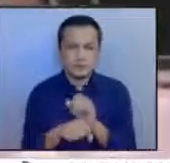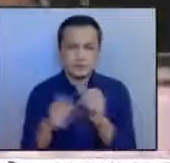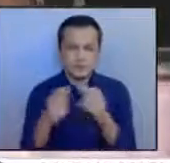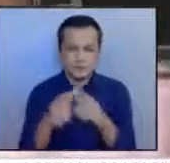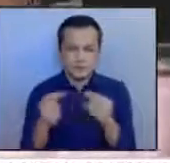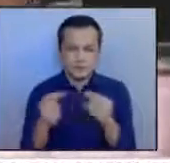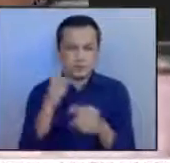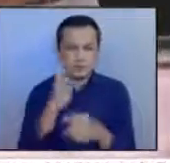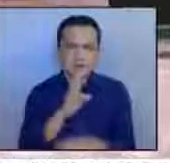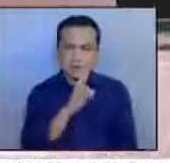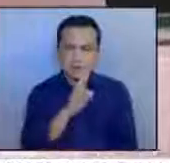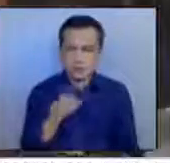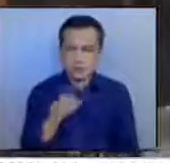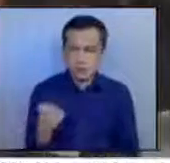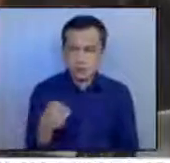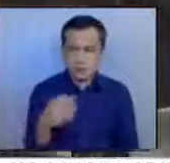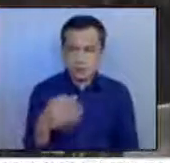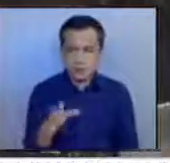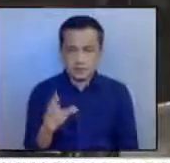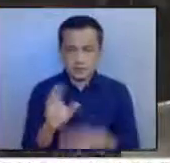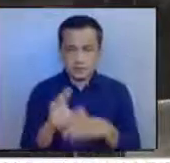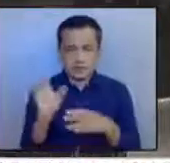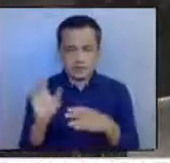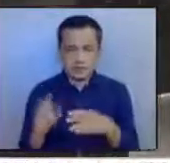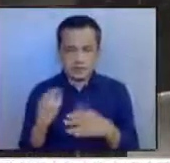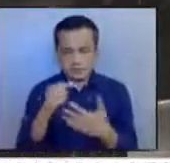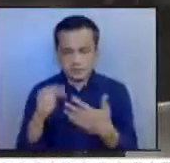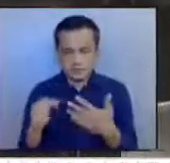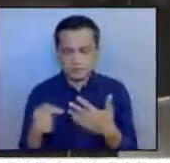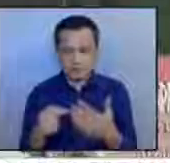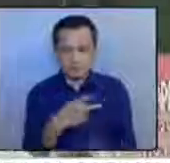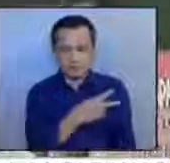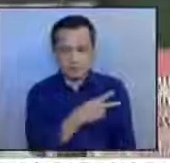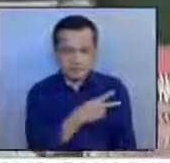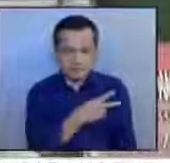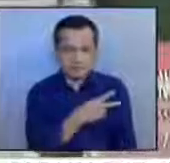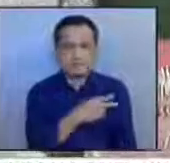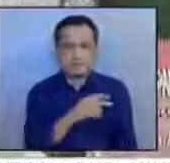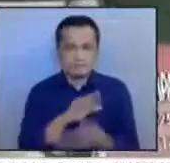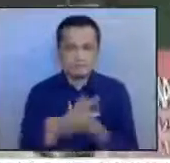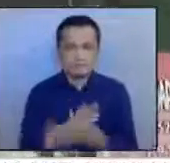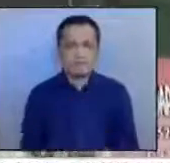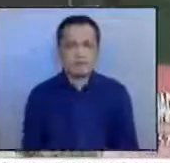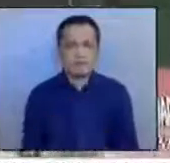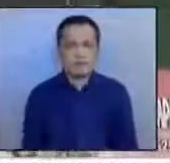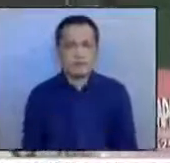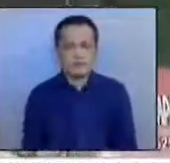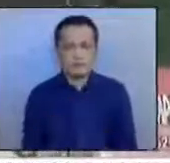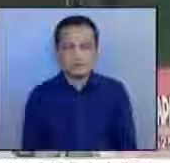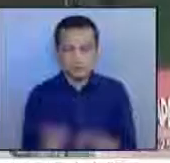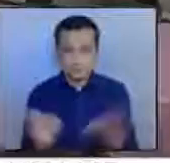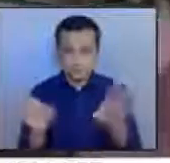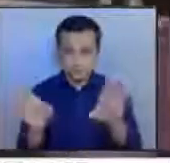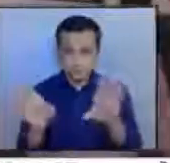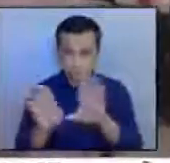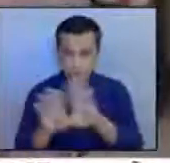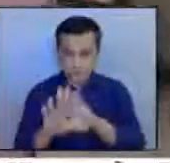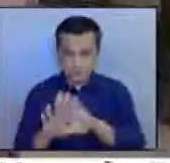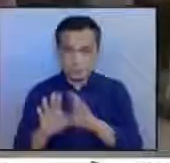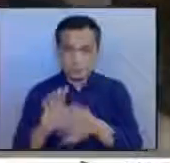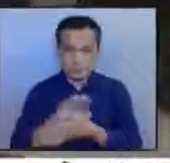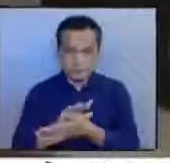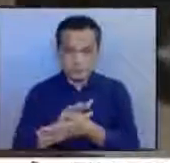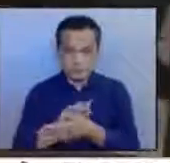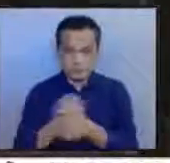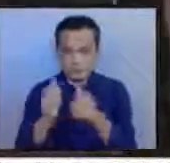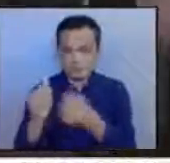nito matapos makumpleto ang lahat ng bakuna laban sa COVID-19. Nagsara kasi sila nitong pandemic bilang pagsunod na